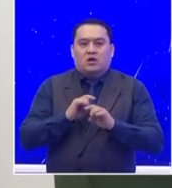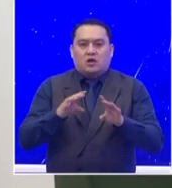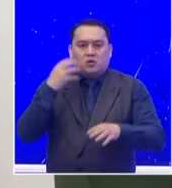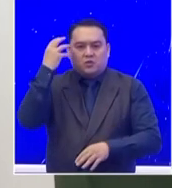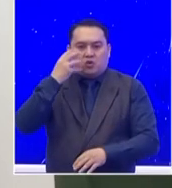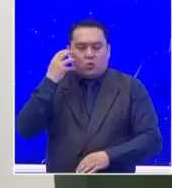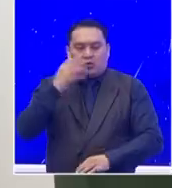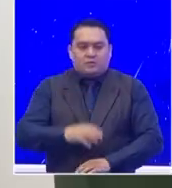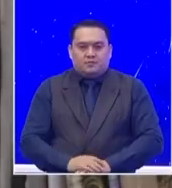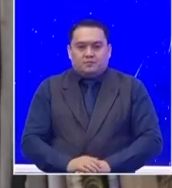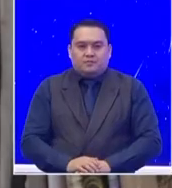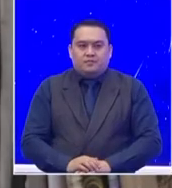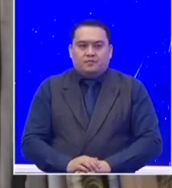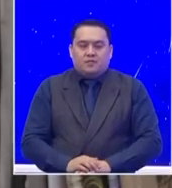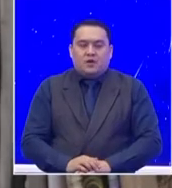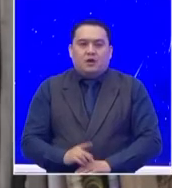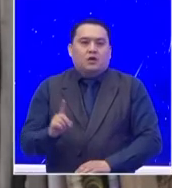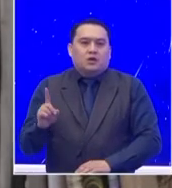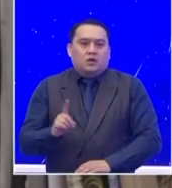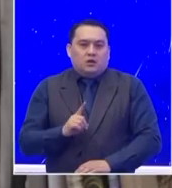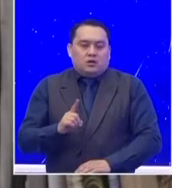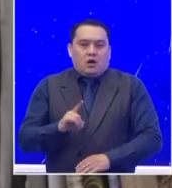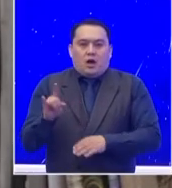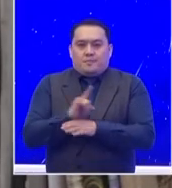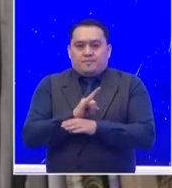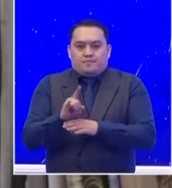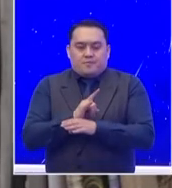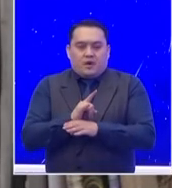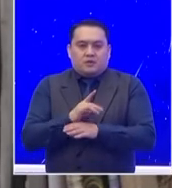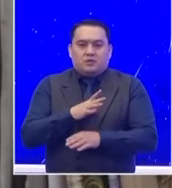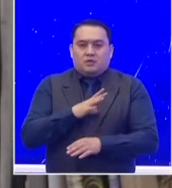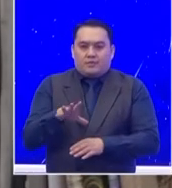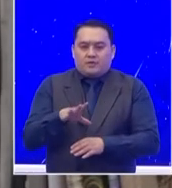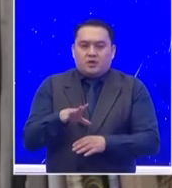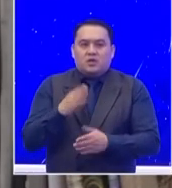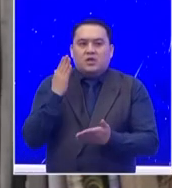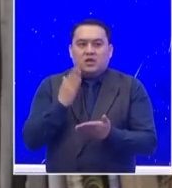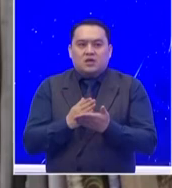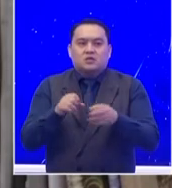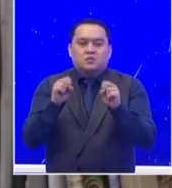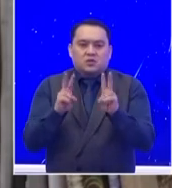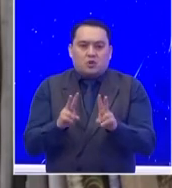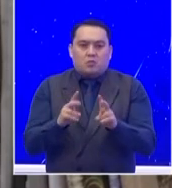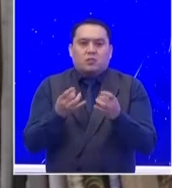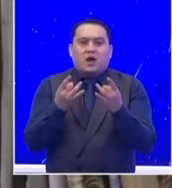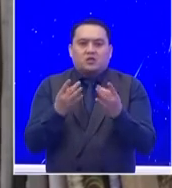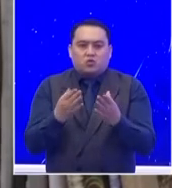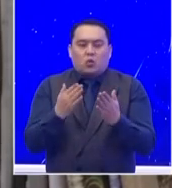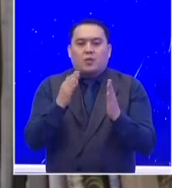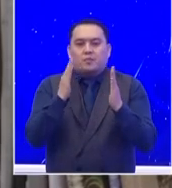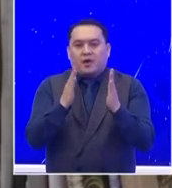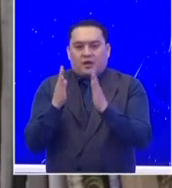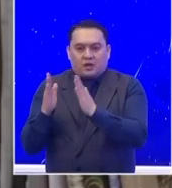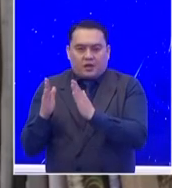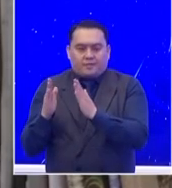психолог Ирина Корниенко. Для того, чтобы не попасть в ловушку финансовых пирамид, существует определенный простой алгоритм. Во-первых,